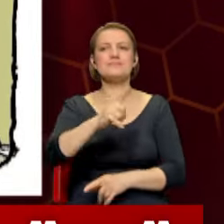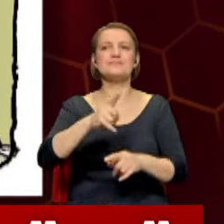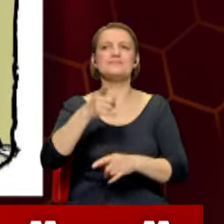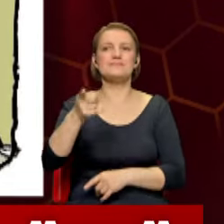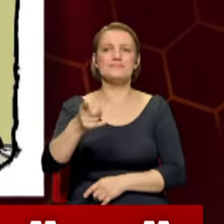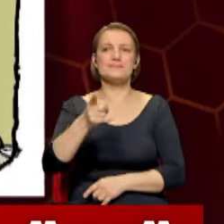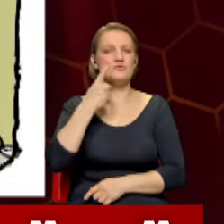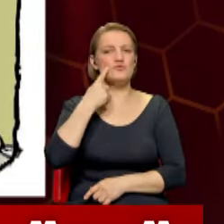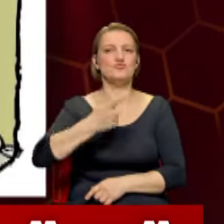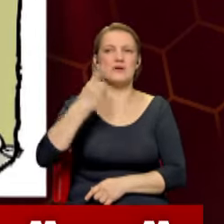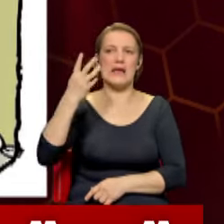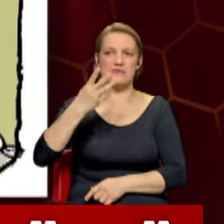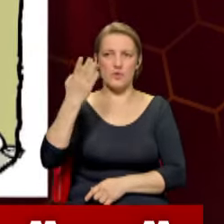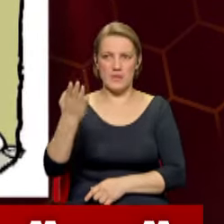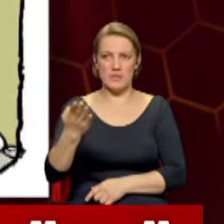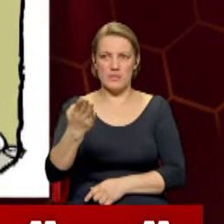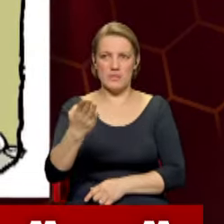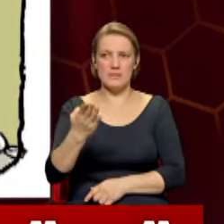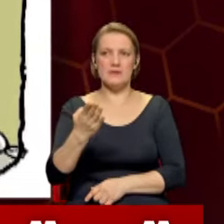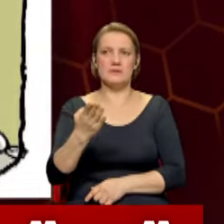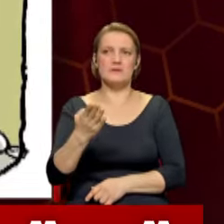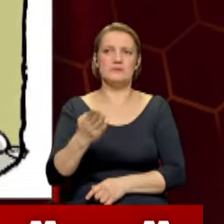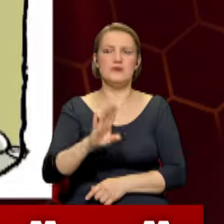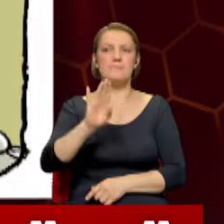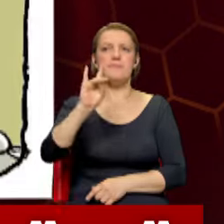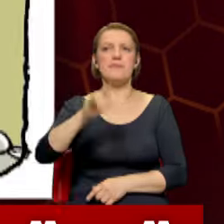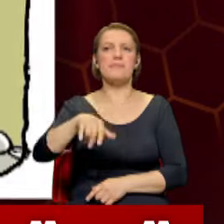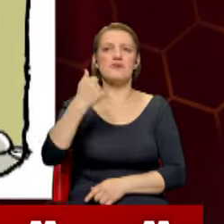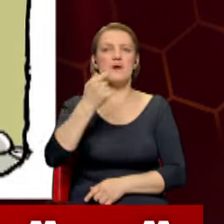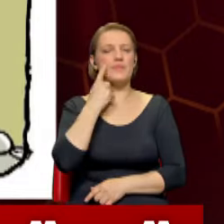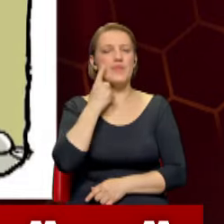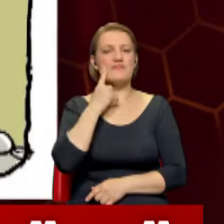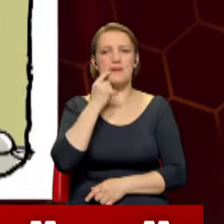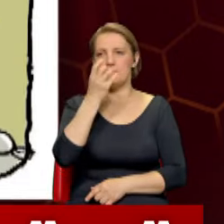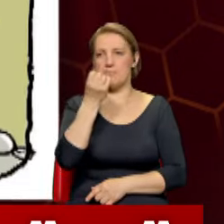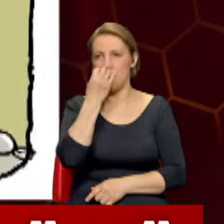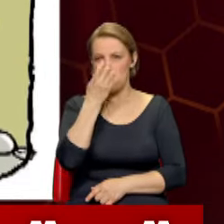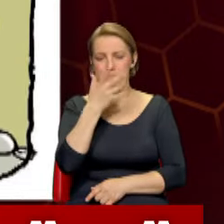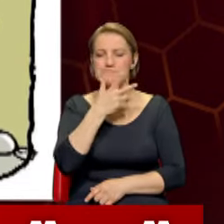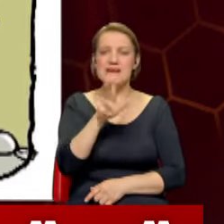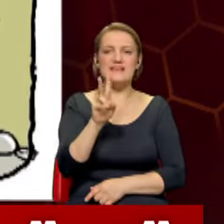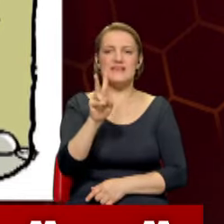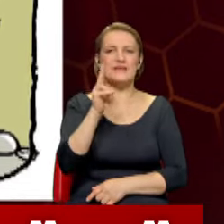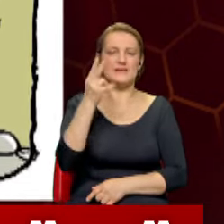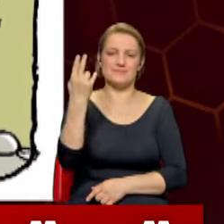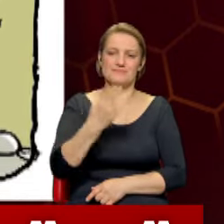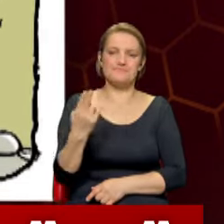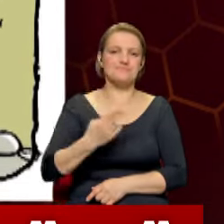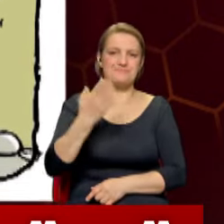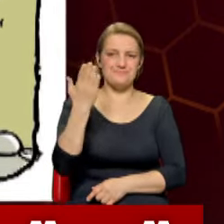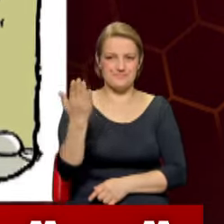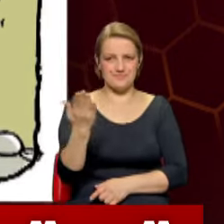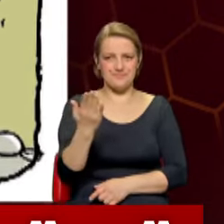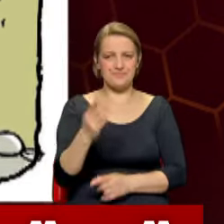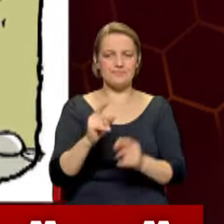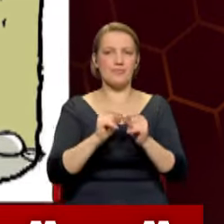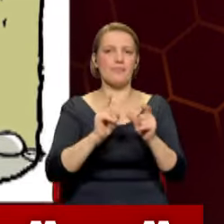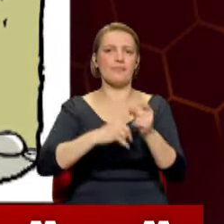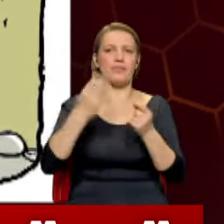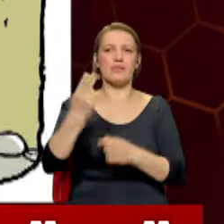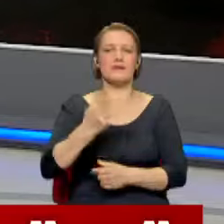çizgilerde de Cumhurbaşkanı Erdoğan da Erdoğan'la MHP lideri Devlet Bahçeli'ye benzeyen iki çizgiye imza atmış Bülent